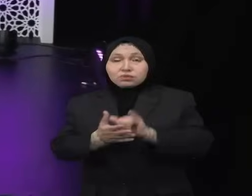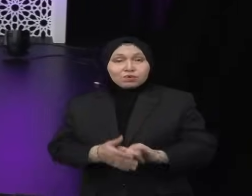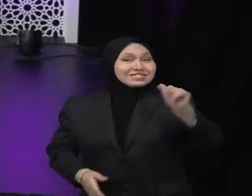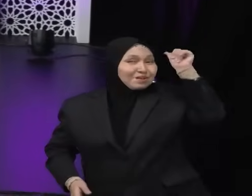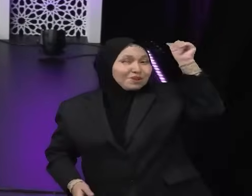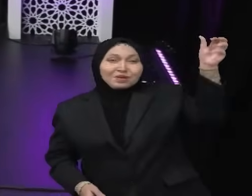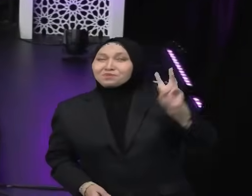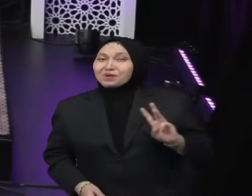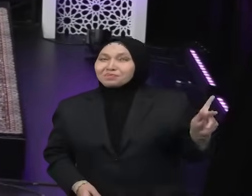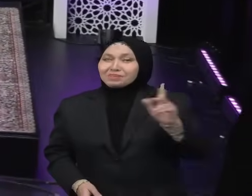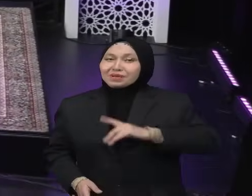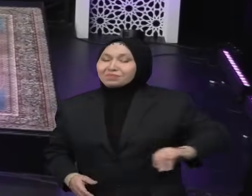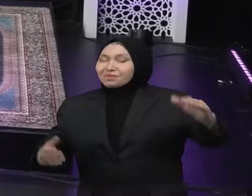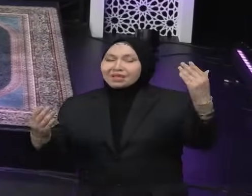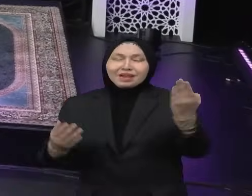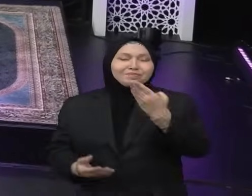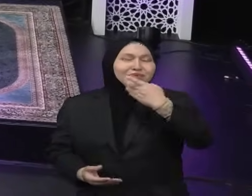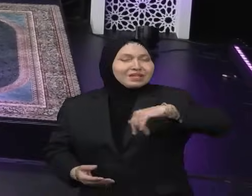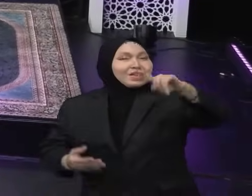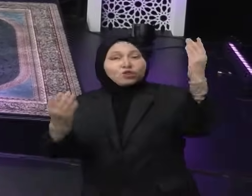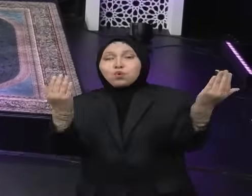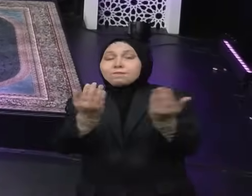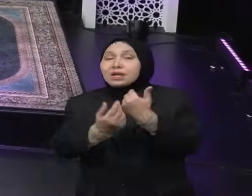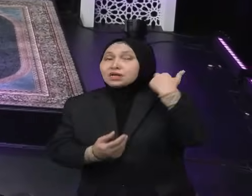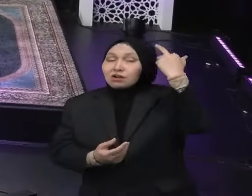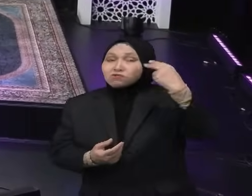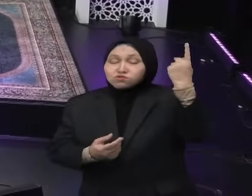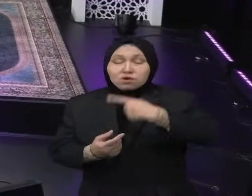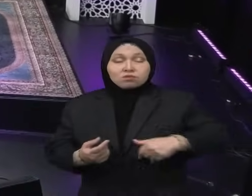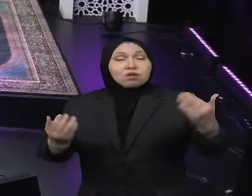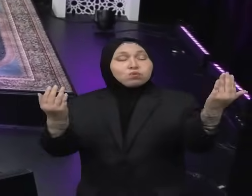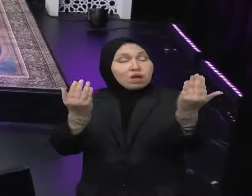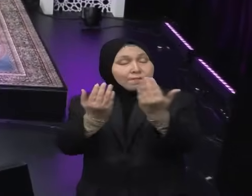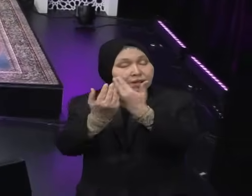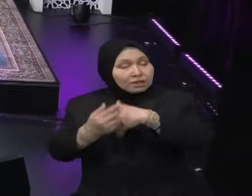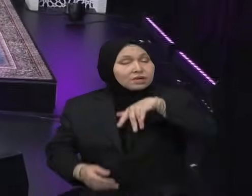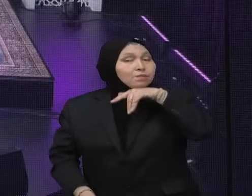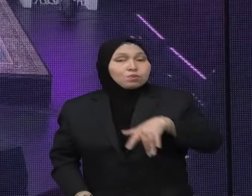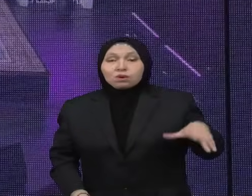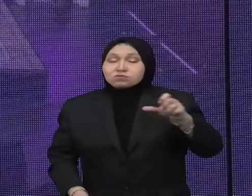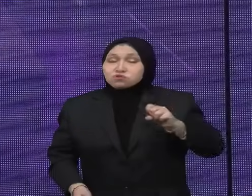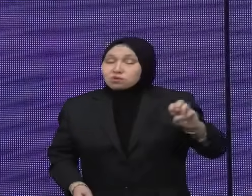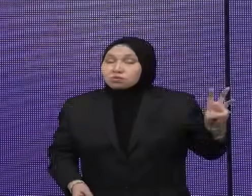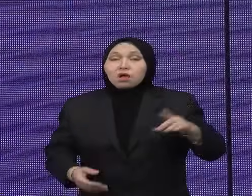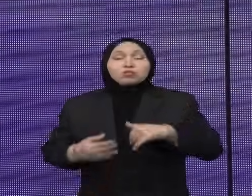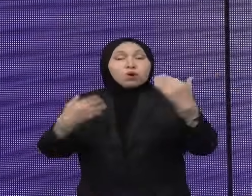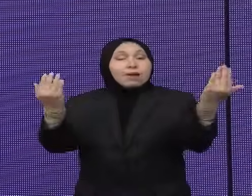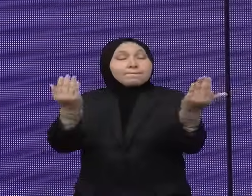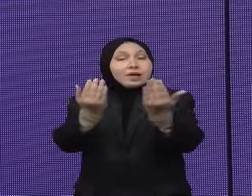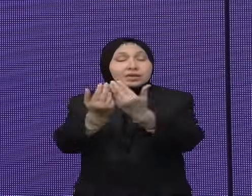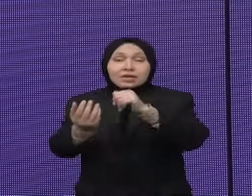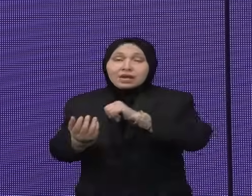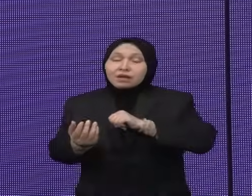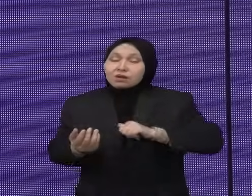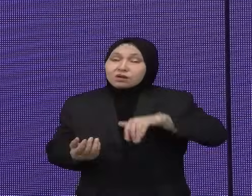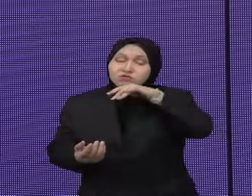Assalamualaikum warahmatullahi wabarakatuh. Alhamdulillah wassalatu wassalamu ala Rasulillah wa ala alihi wa man walah. Syada la ilaha illallah, syada anna Muhammadan abduhu wa rasuluhu. Allahumma salli ala sayidina